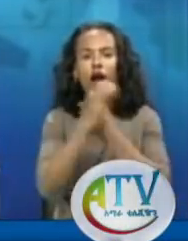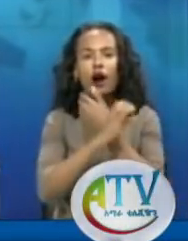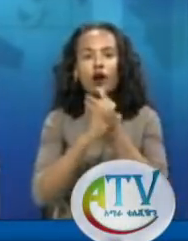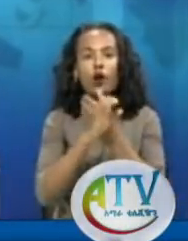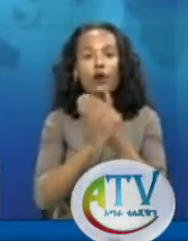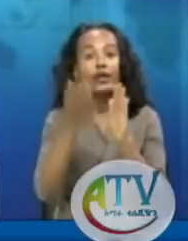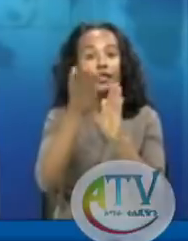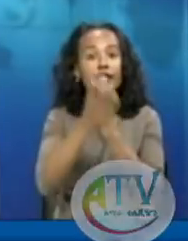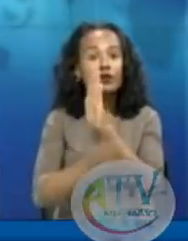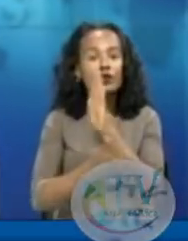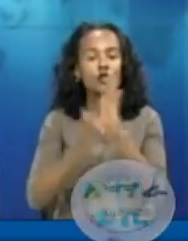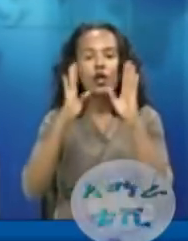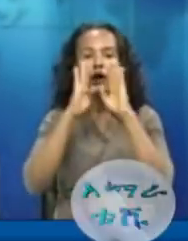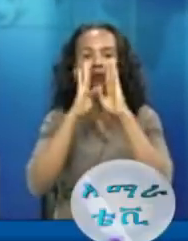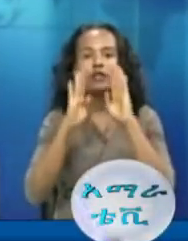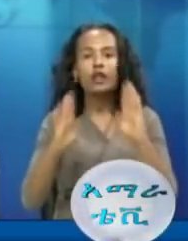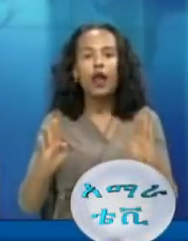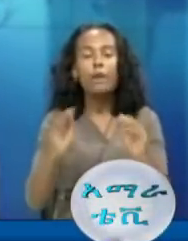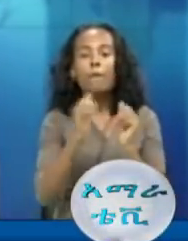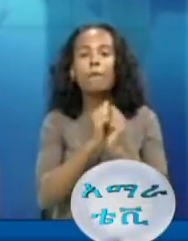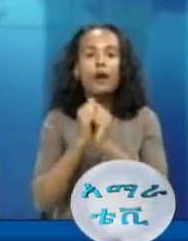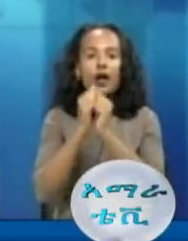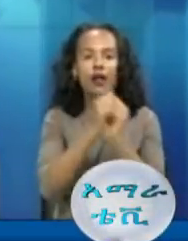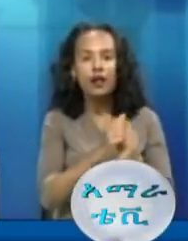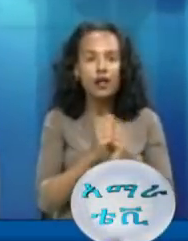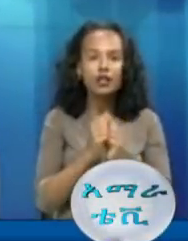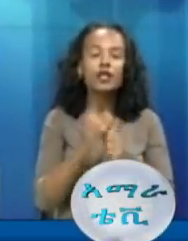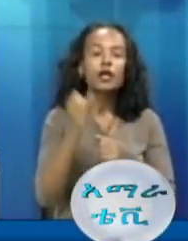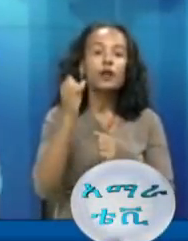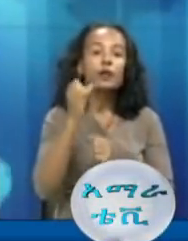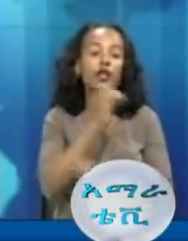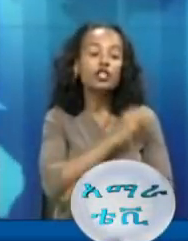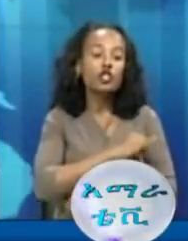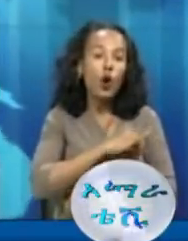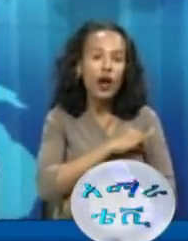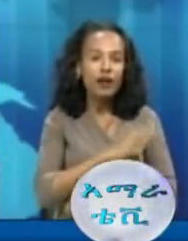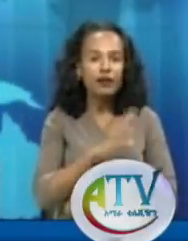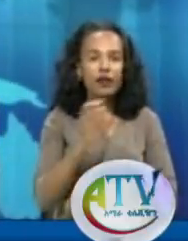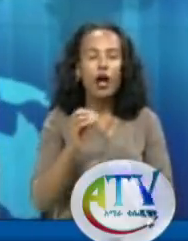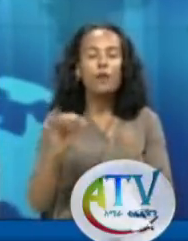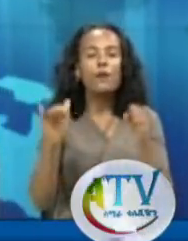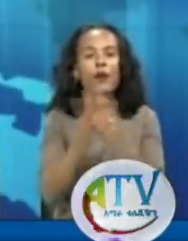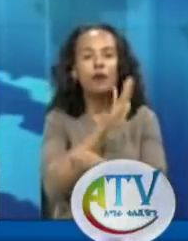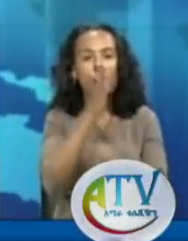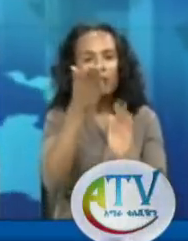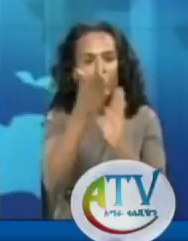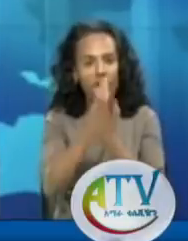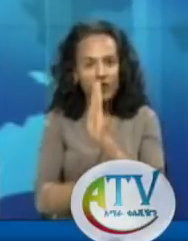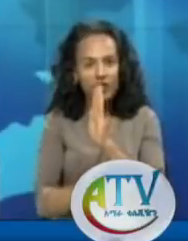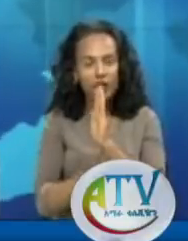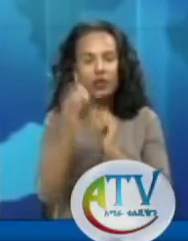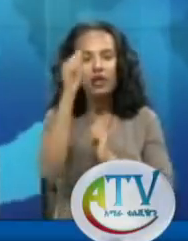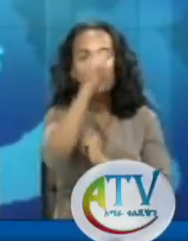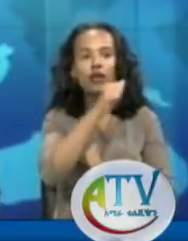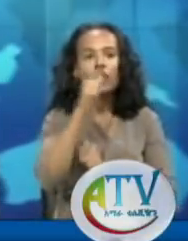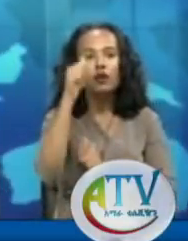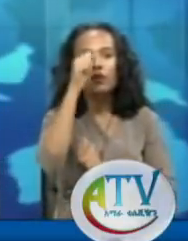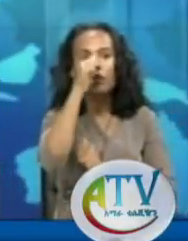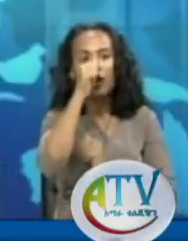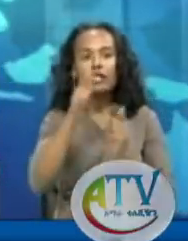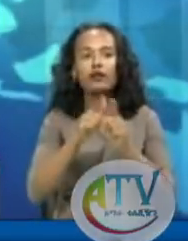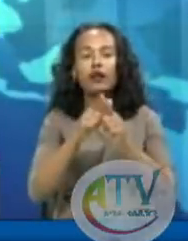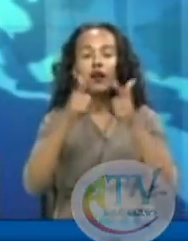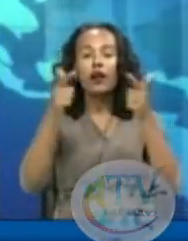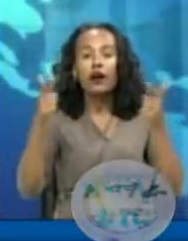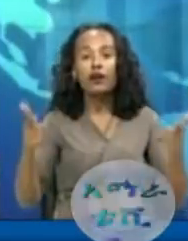ክስተቶች በሰላም፣ በአንድነት፣ በጨዋነትና በብቃት በመፈጸም የኢትዮጵያን